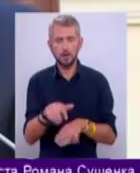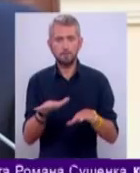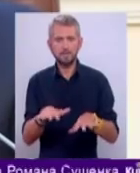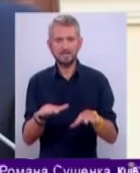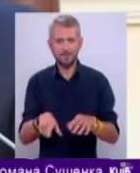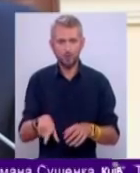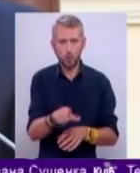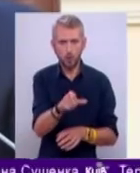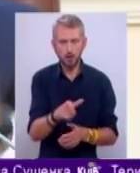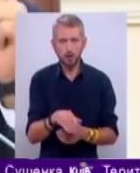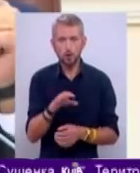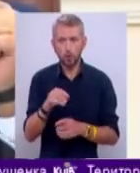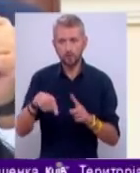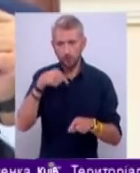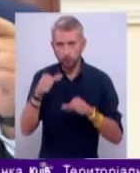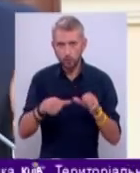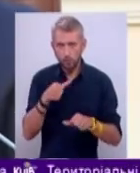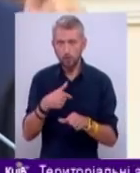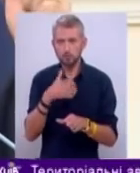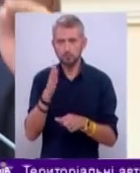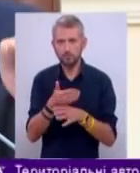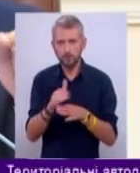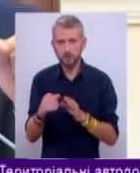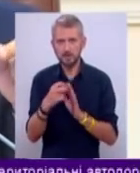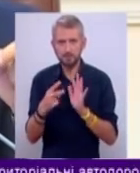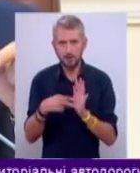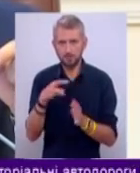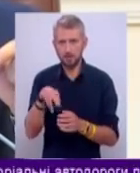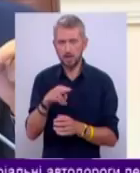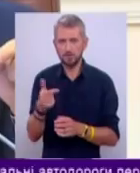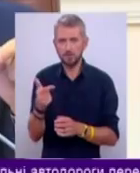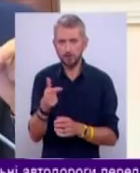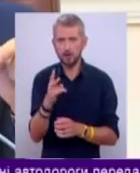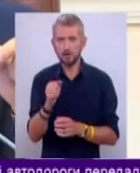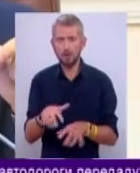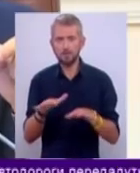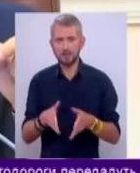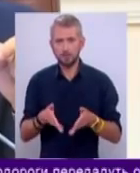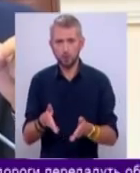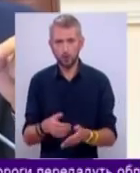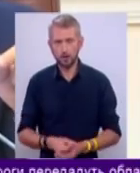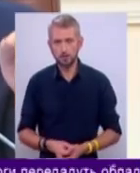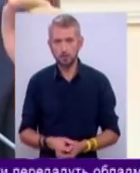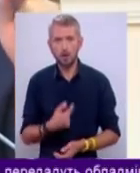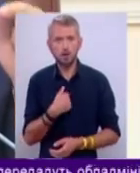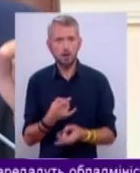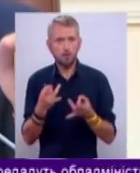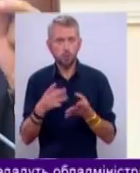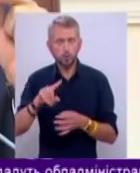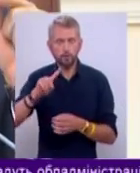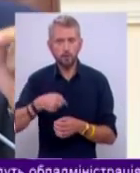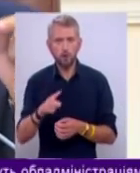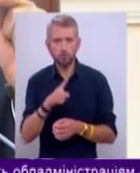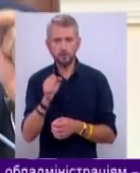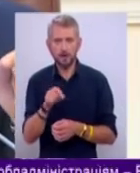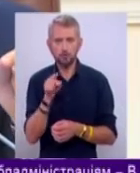місцеві дороги, то в наступному році ми виділимо 17 мільярдів гривень на місцеві дороги. Я просто вимагаю, щоб